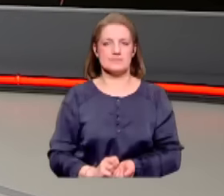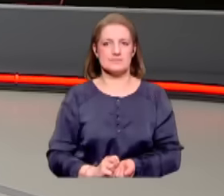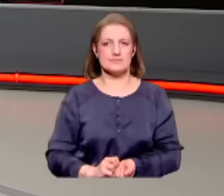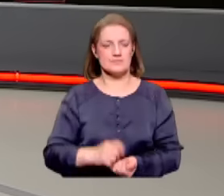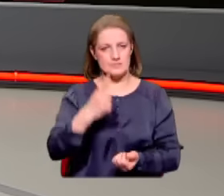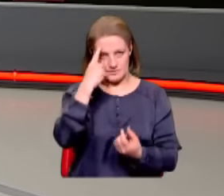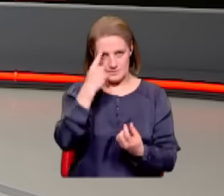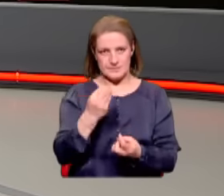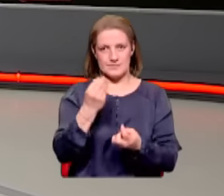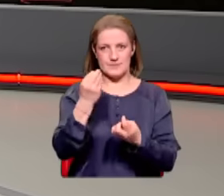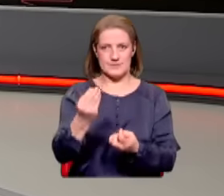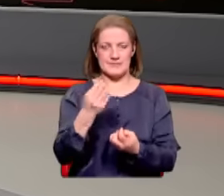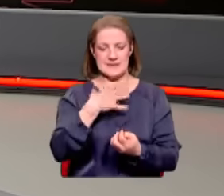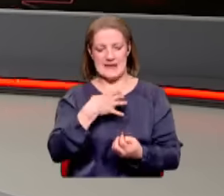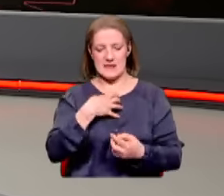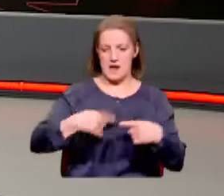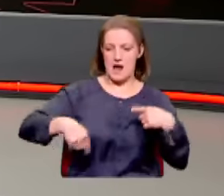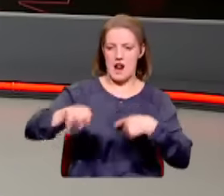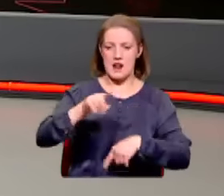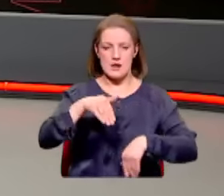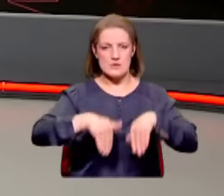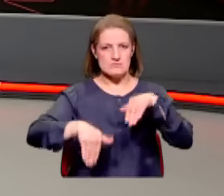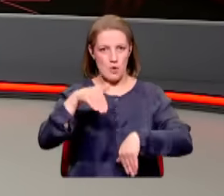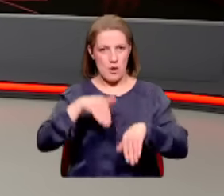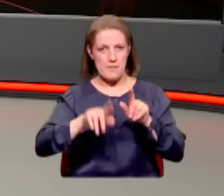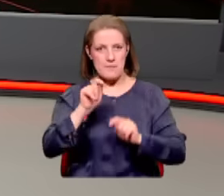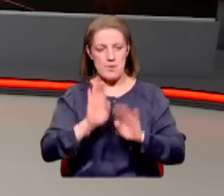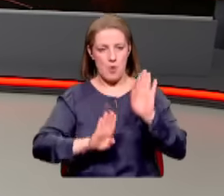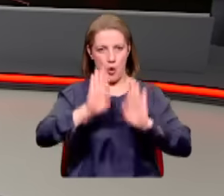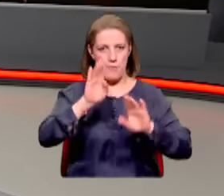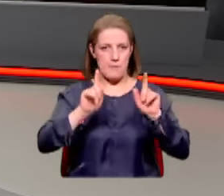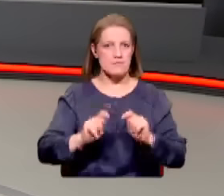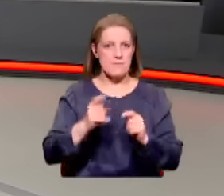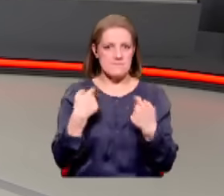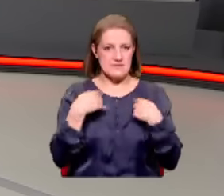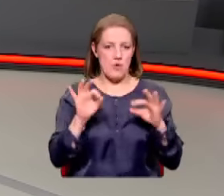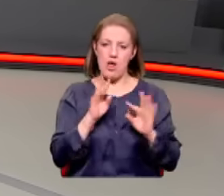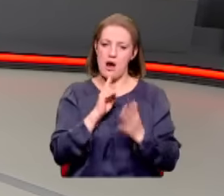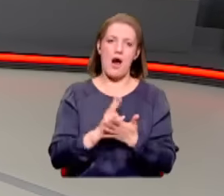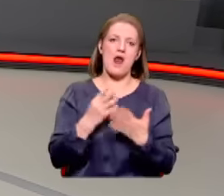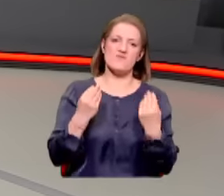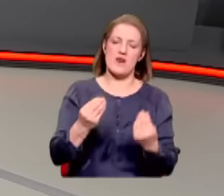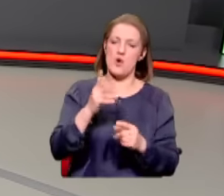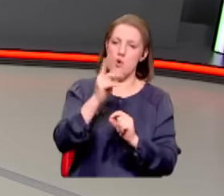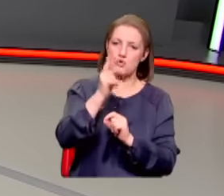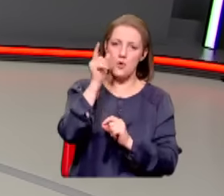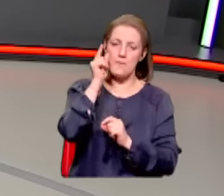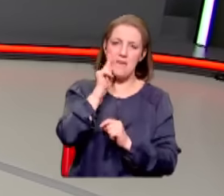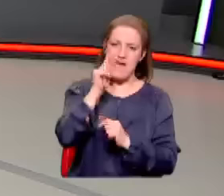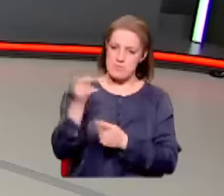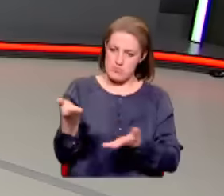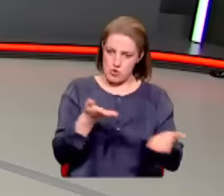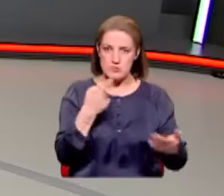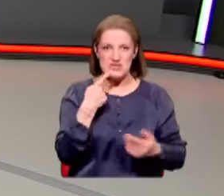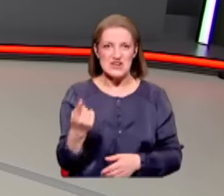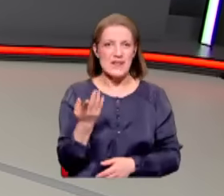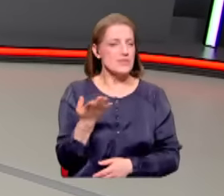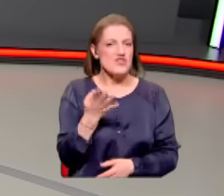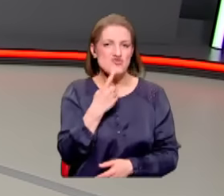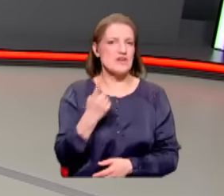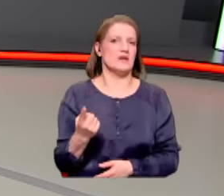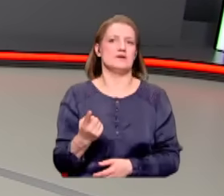bilgilendirmek için kendi aralarında bir referandum bir şey mi yapacaklar? Biz böyle karar verdik, Özgür Bey buyurun mu diyecekler? Ne diyecekler